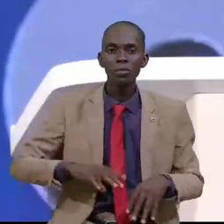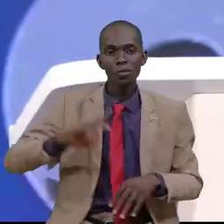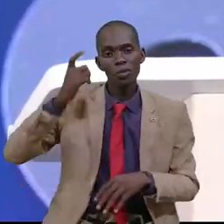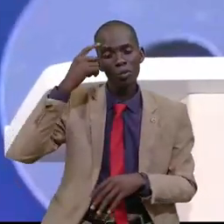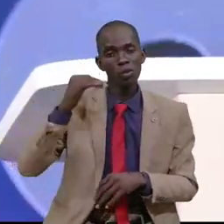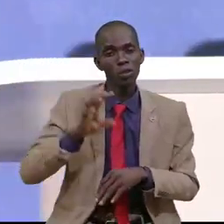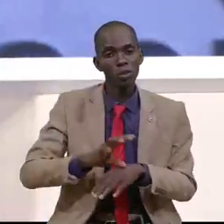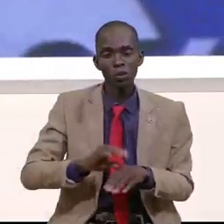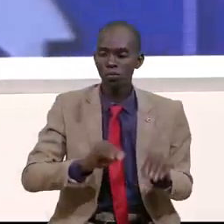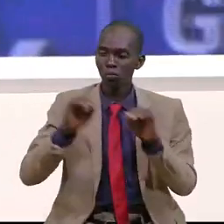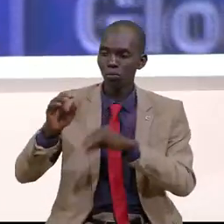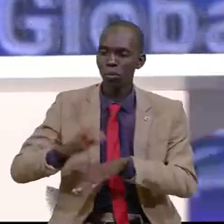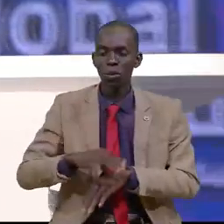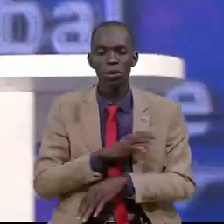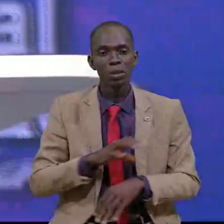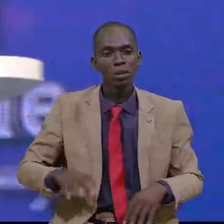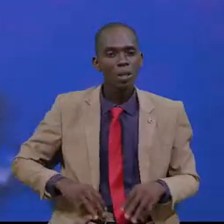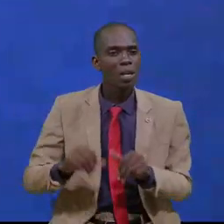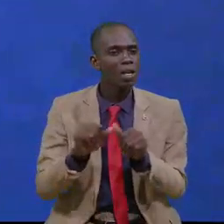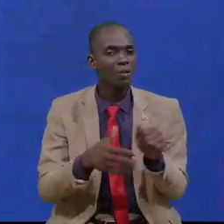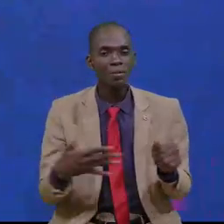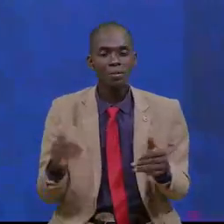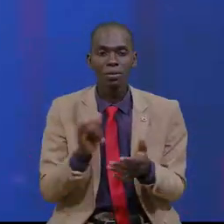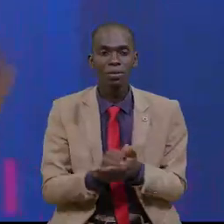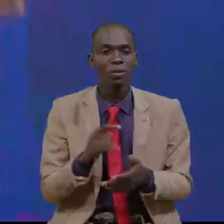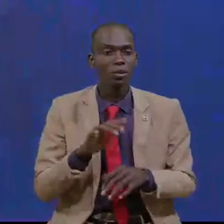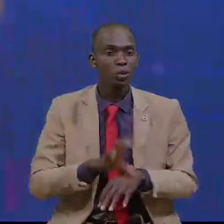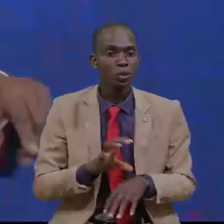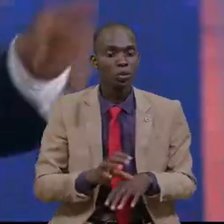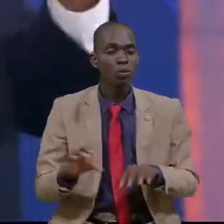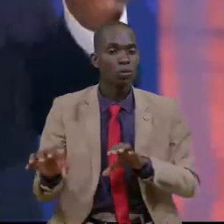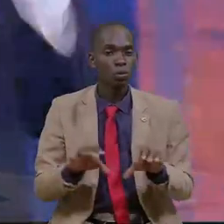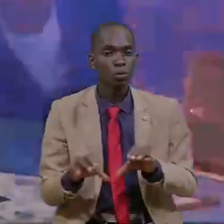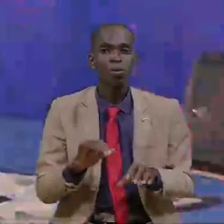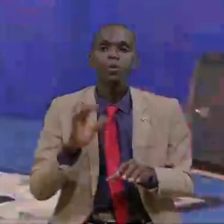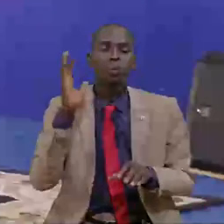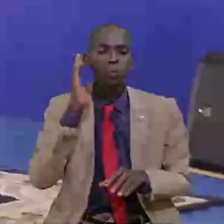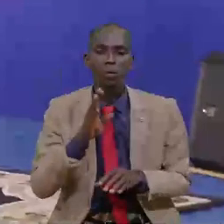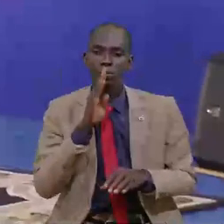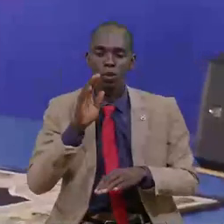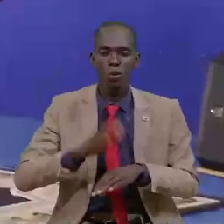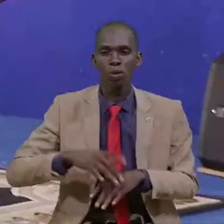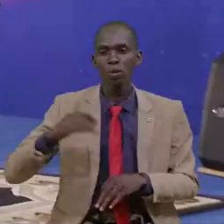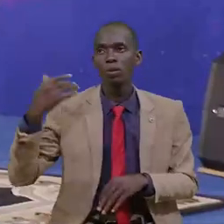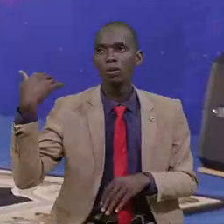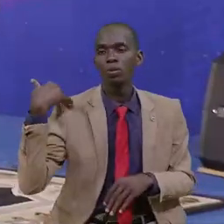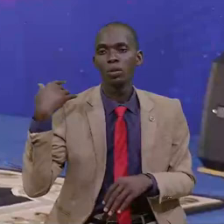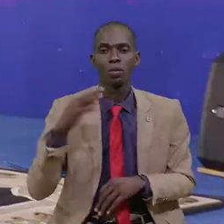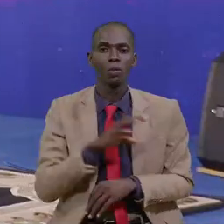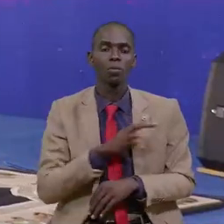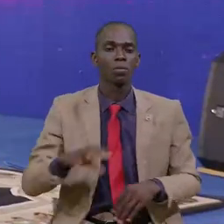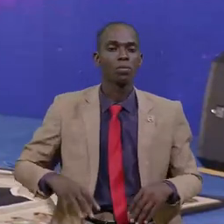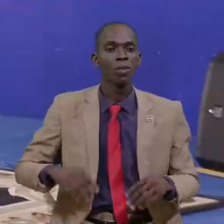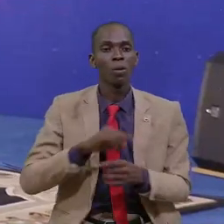de l'Église, le leadership de l'Église, tout ce que l'Église a, nous mettons ça sur ses épaules.